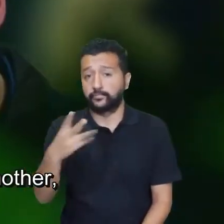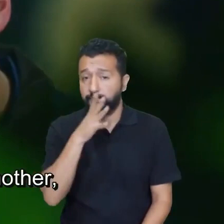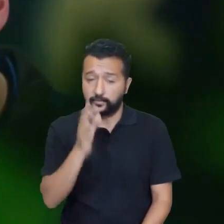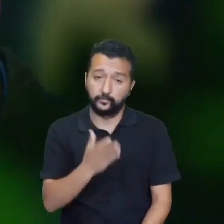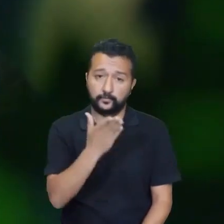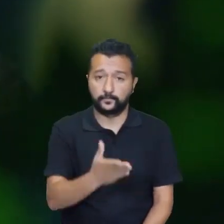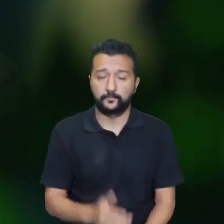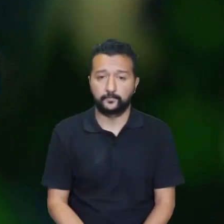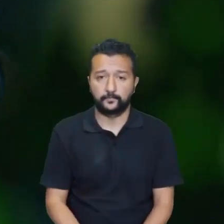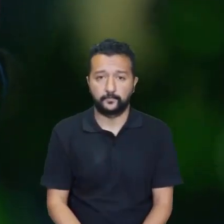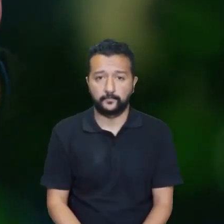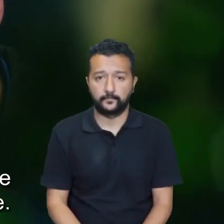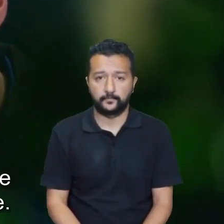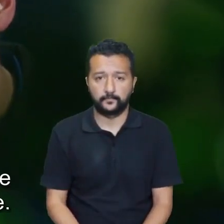biliyorsun.